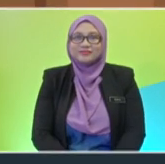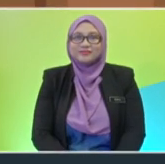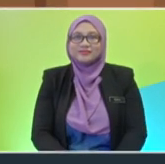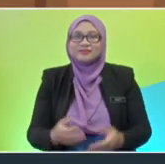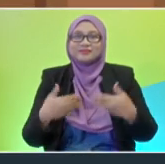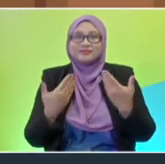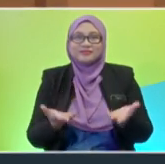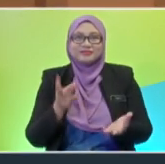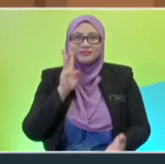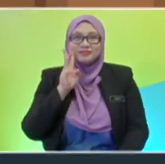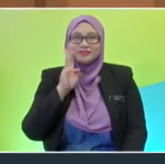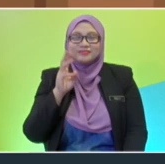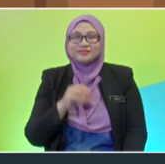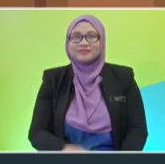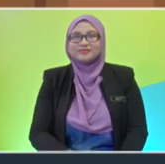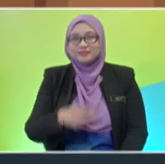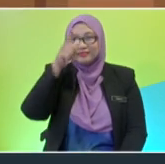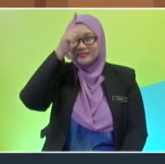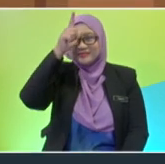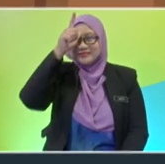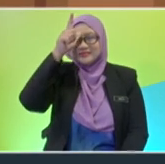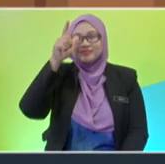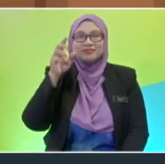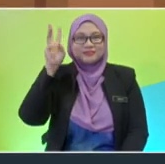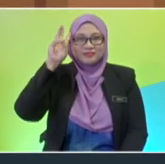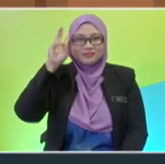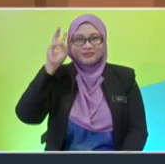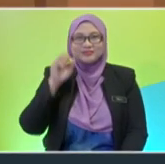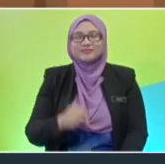seorang lelaki kaca dekat sini